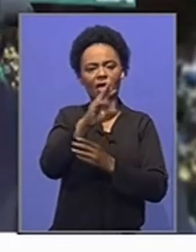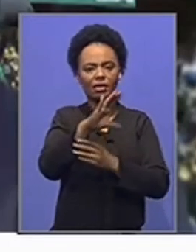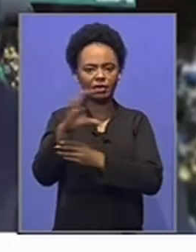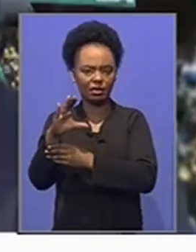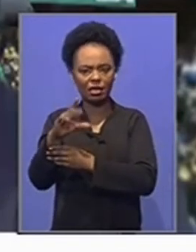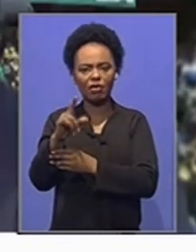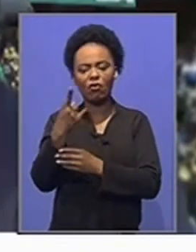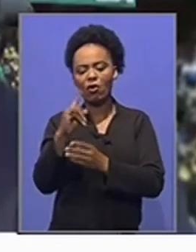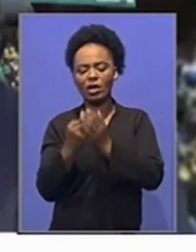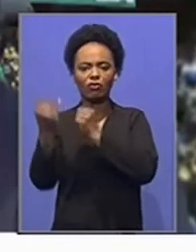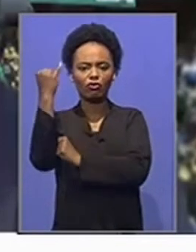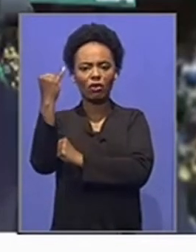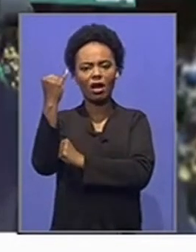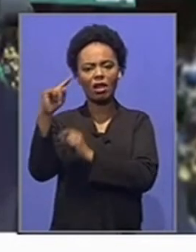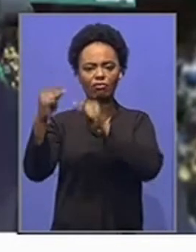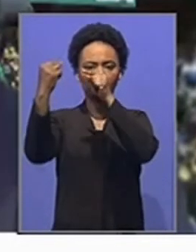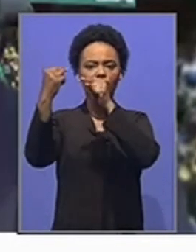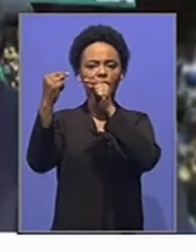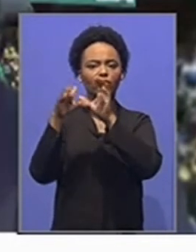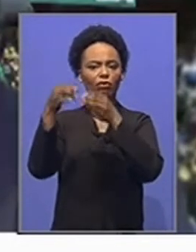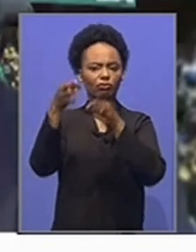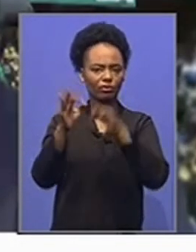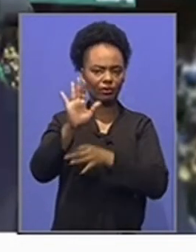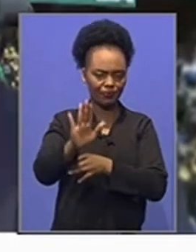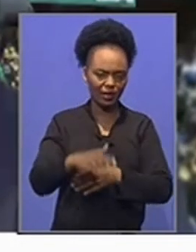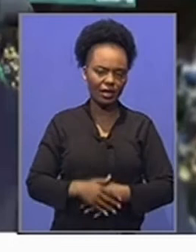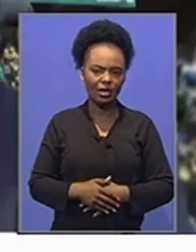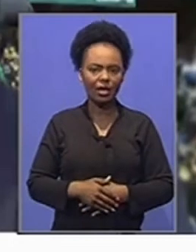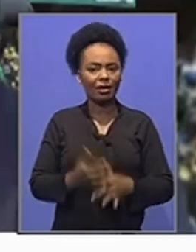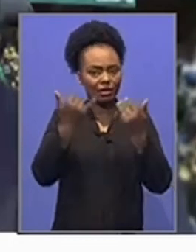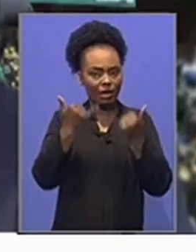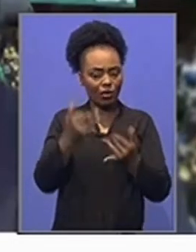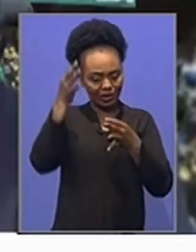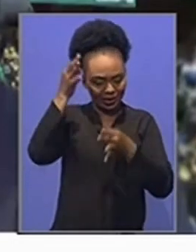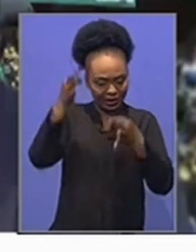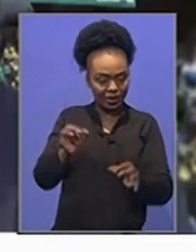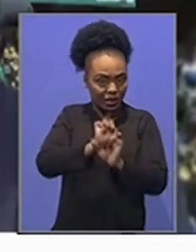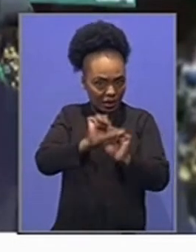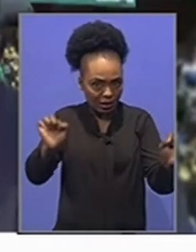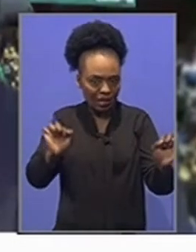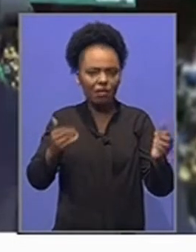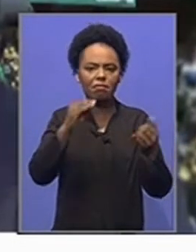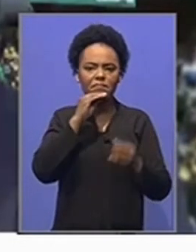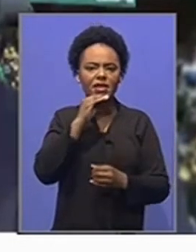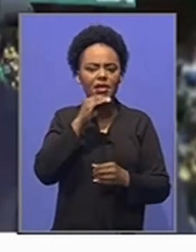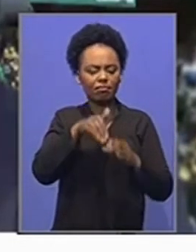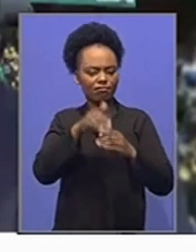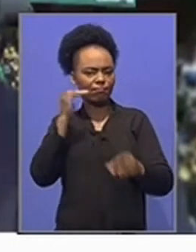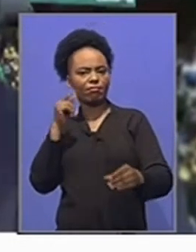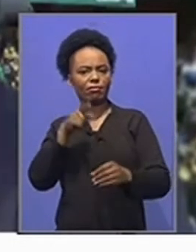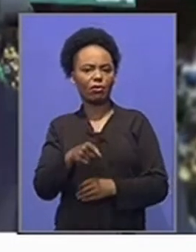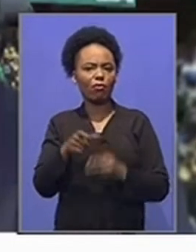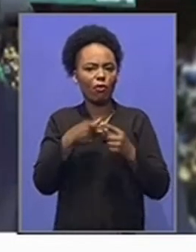ya kganetso le jaaka bontlhopheng ba ba ikemetseng. Jaanong dikgato tse ba di tshotseng tse di raya gore ba itokolotse jaaka maloko